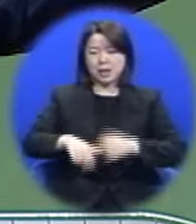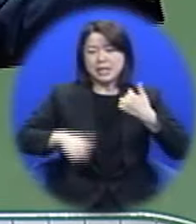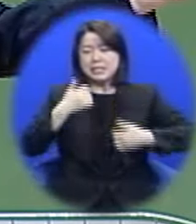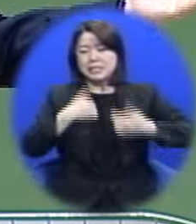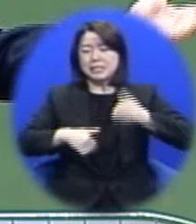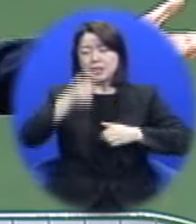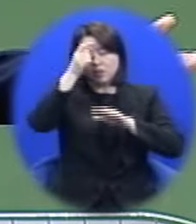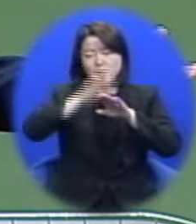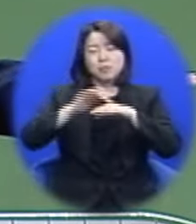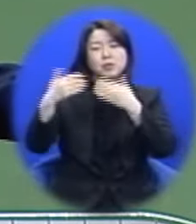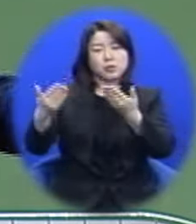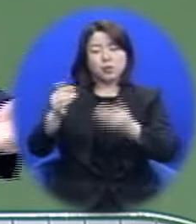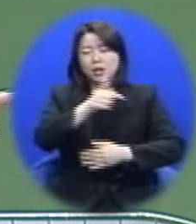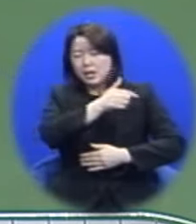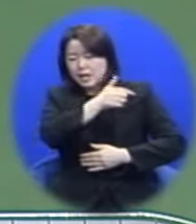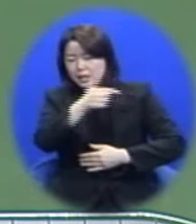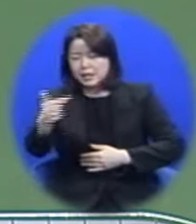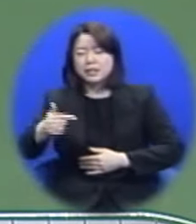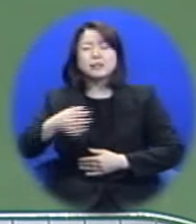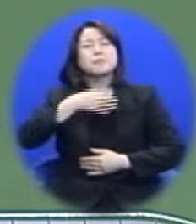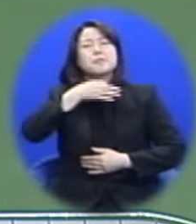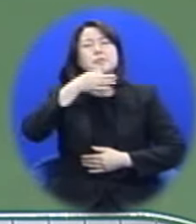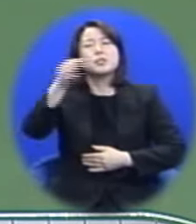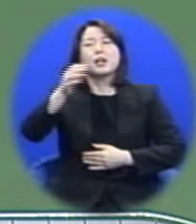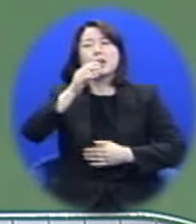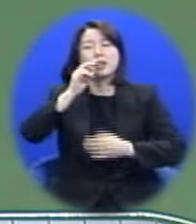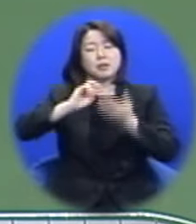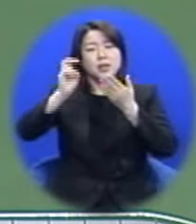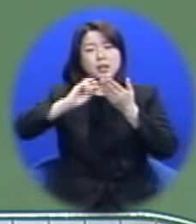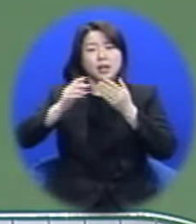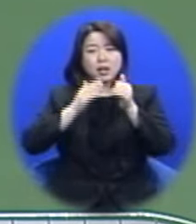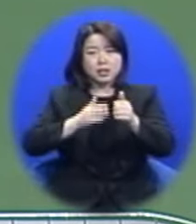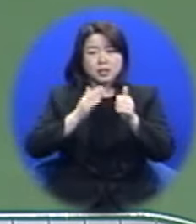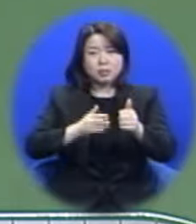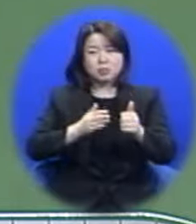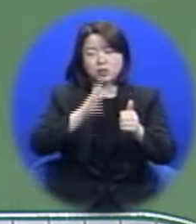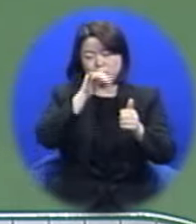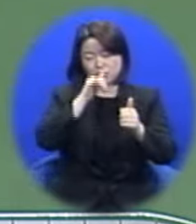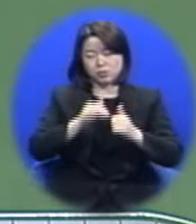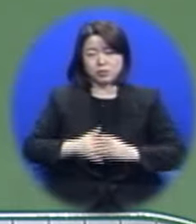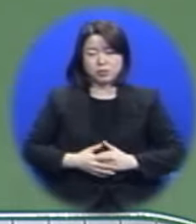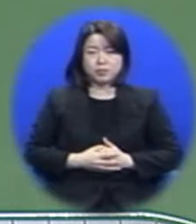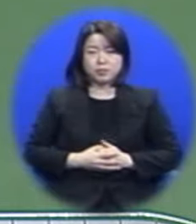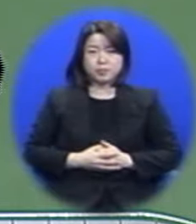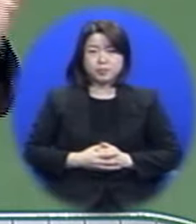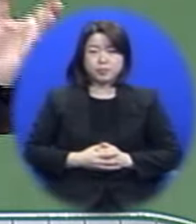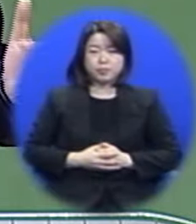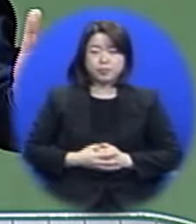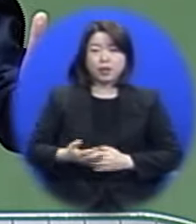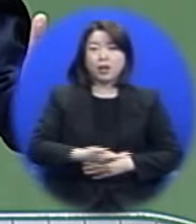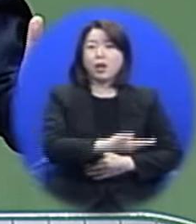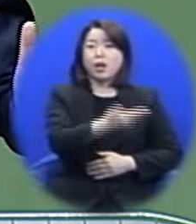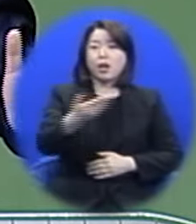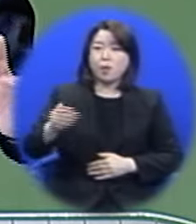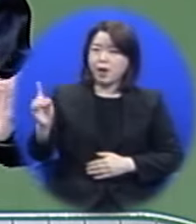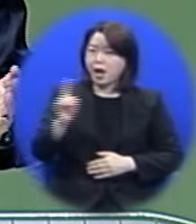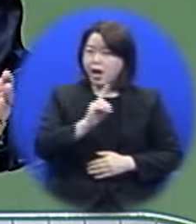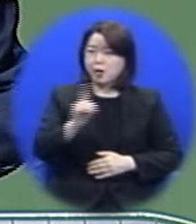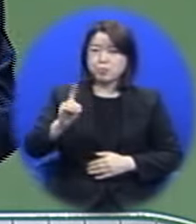소리로 찬양합시다 그렇게 외치고 있는 거예요. 여러분, 아무리 형편이